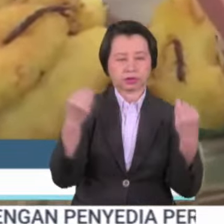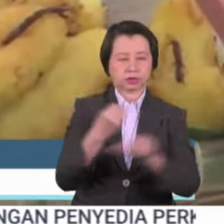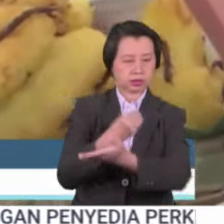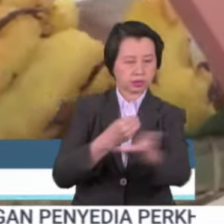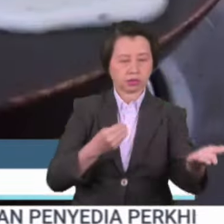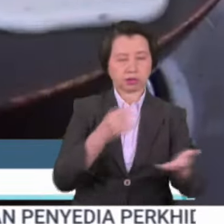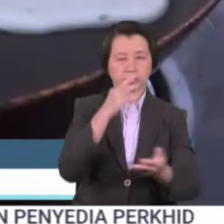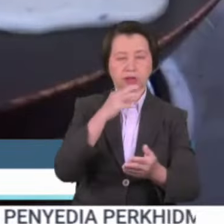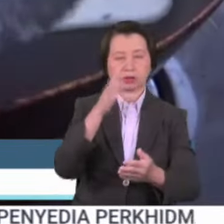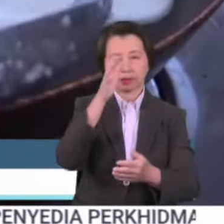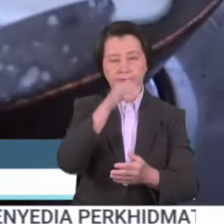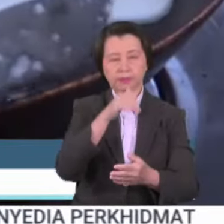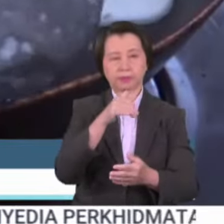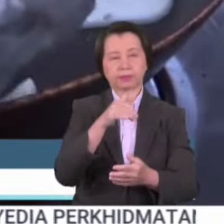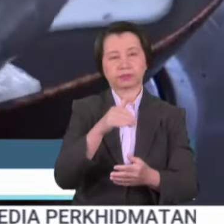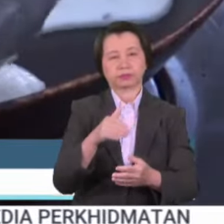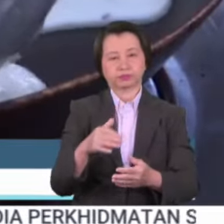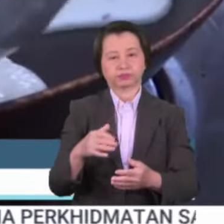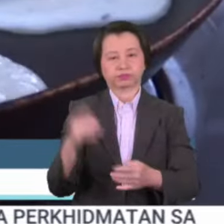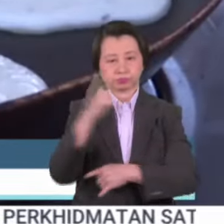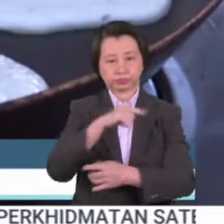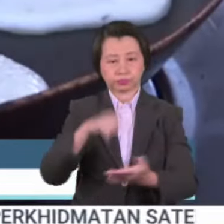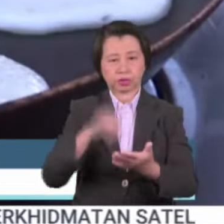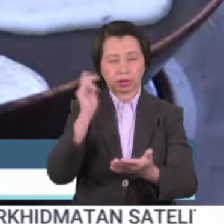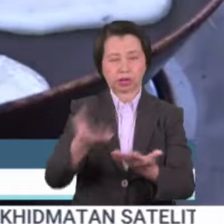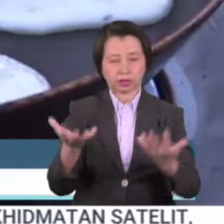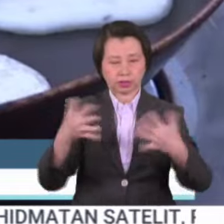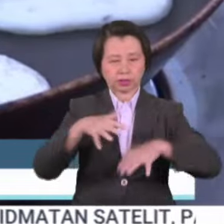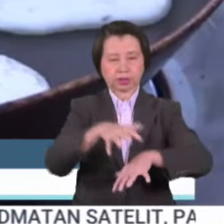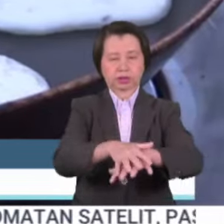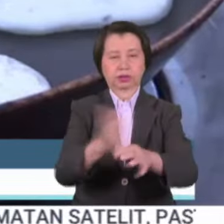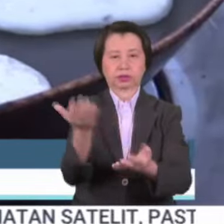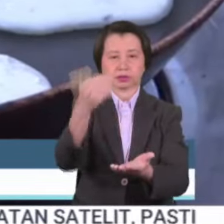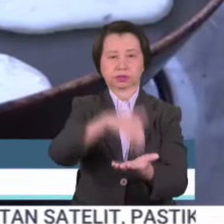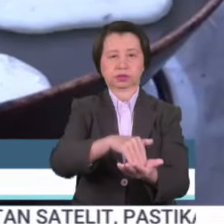Nusantara. Jadi hari ini kita akan gemblengkan semula